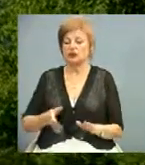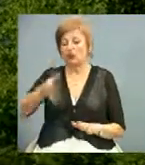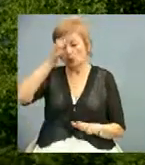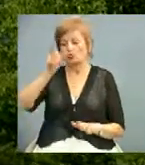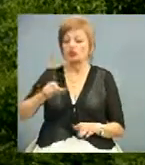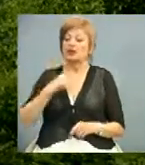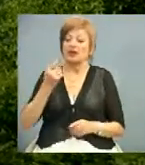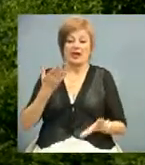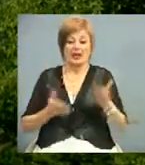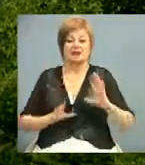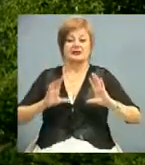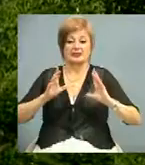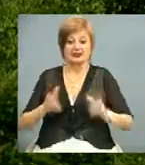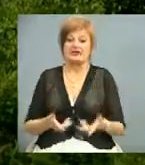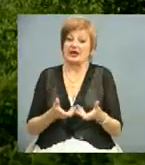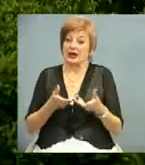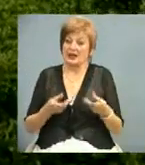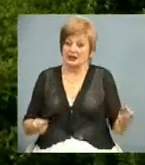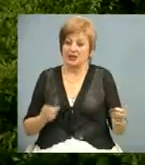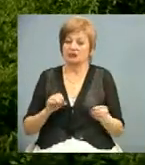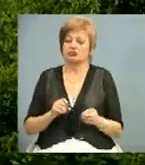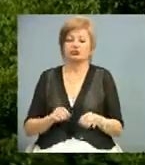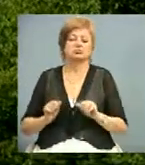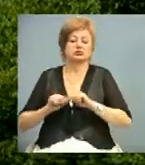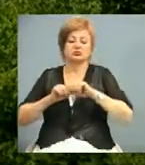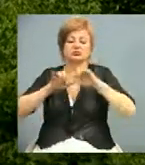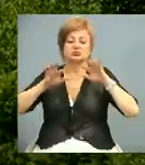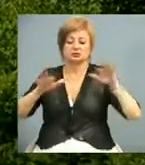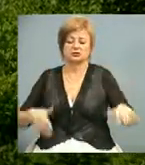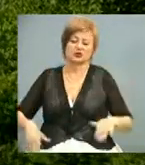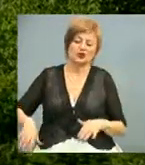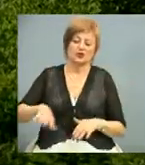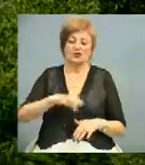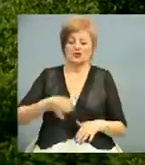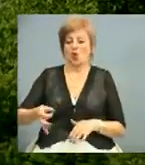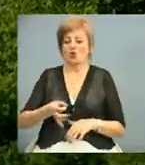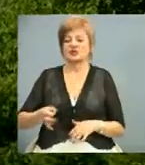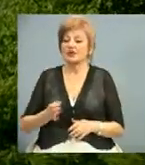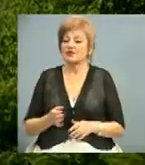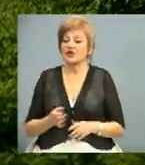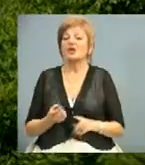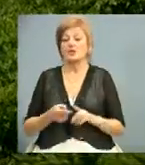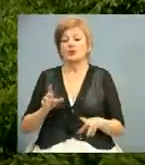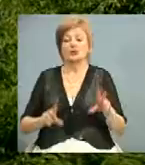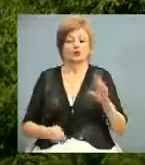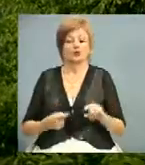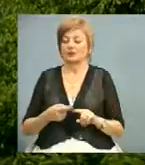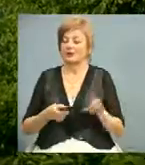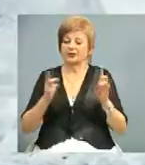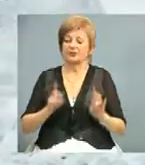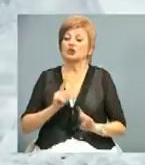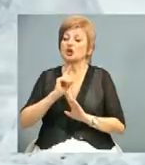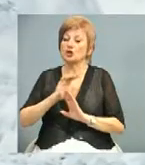говорять, що якщо на землі льодовики розтануть, то вони затоплять усі континенти та острови. Сподіваємось, що цього лиха не